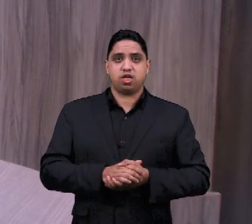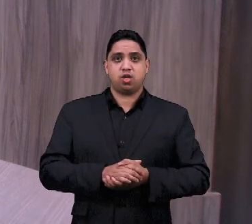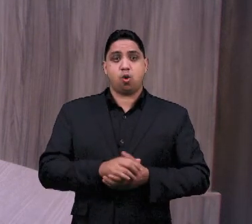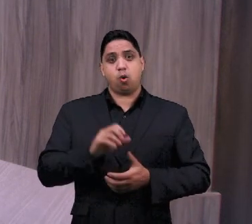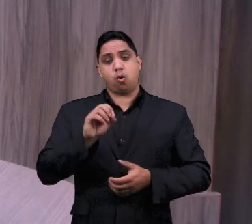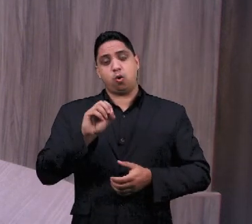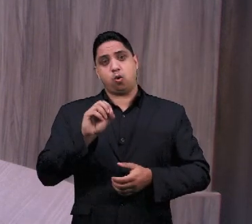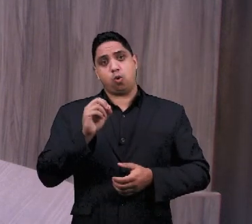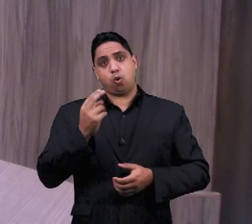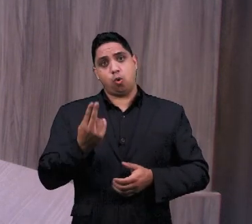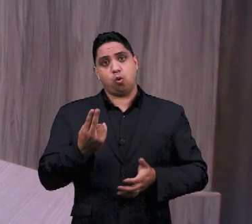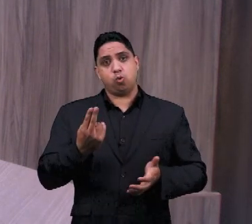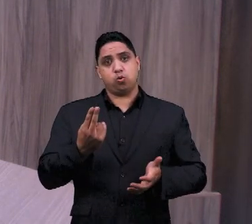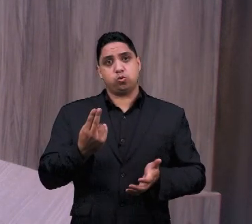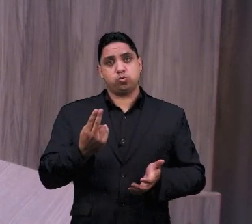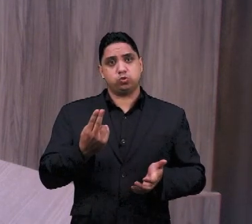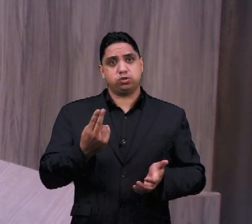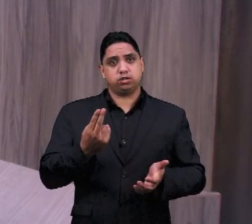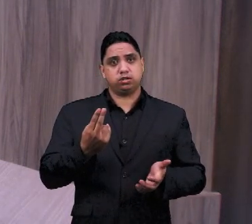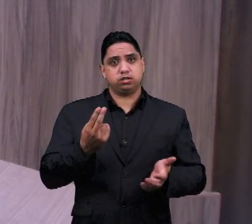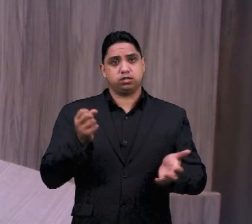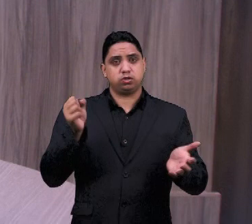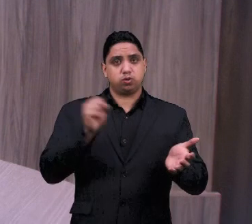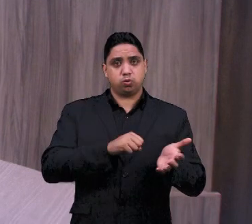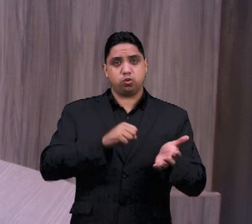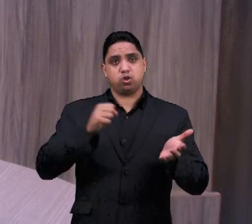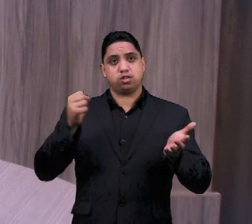Ou alors, on peut faire.